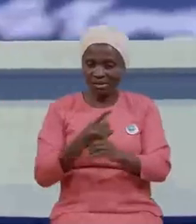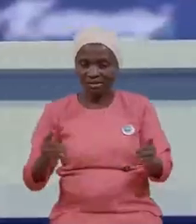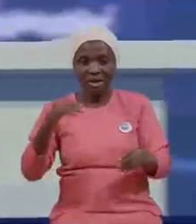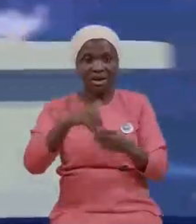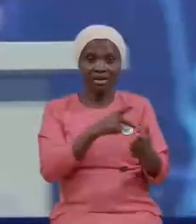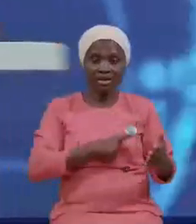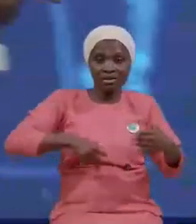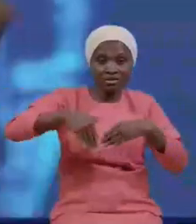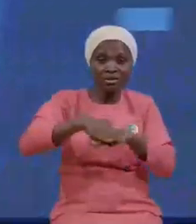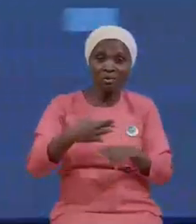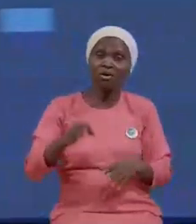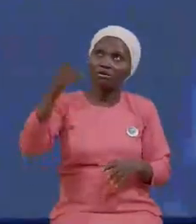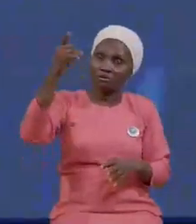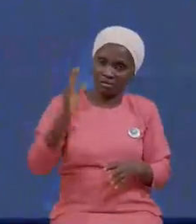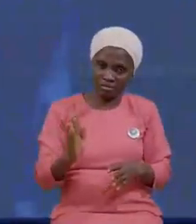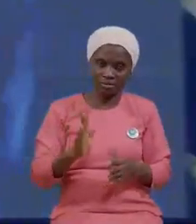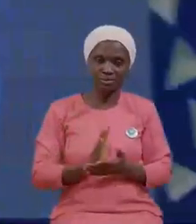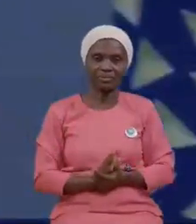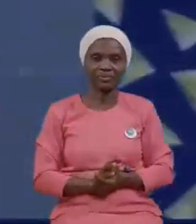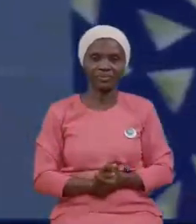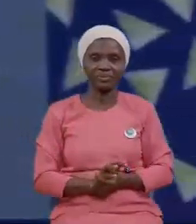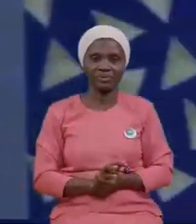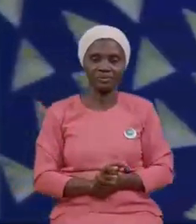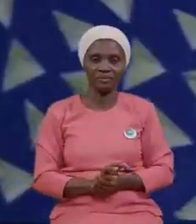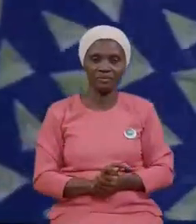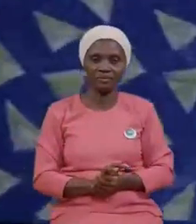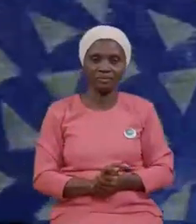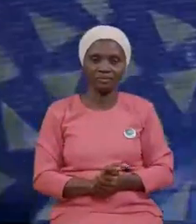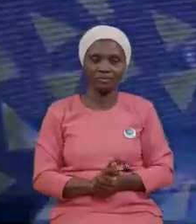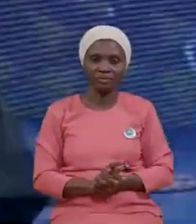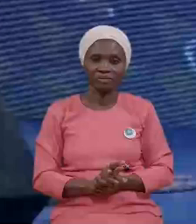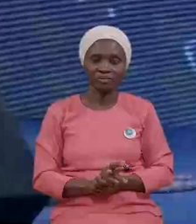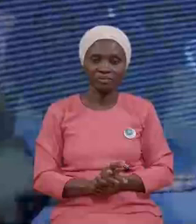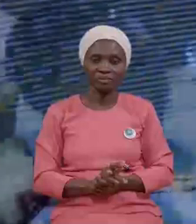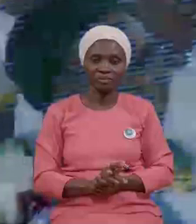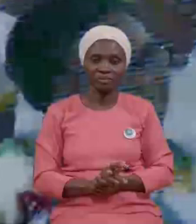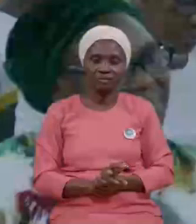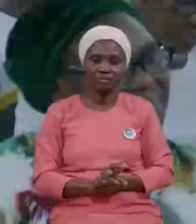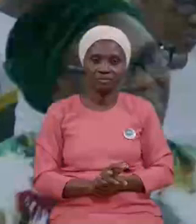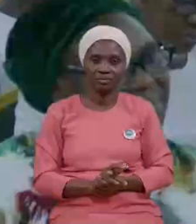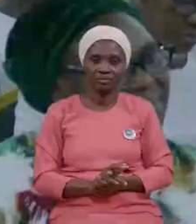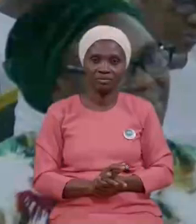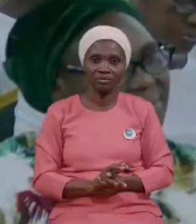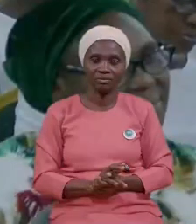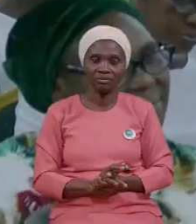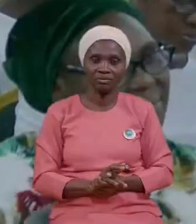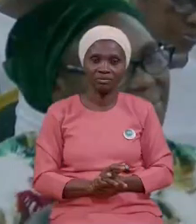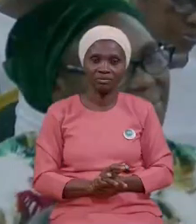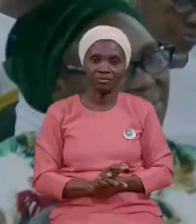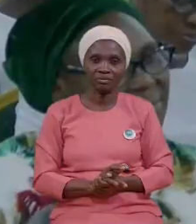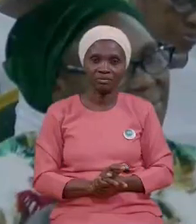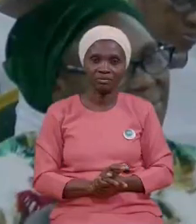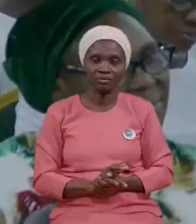Dieu. Ce qui est contraire au royaume de l'homme, où nous avons tout ce qui est contraire à ce que Dieu